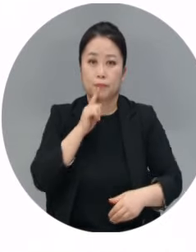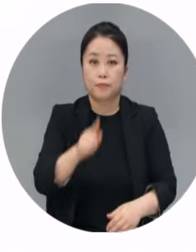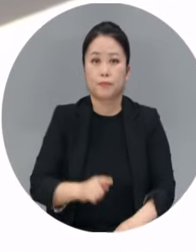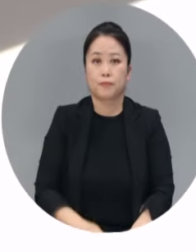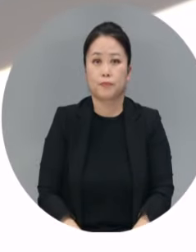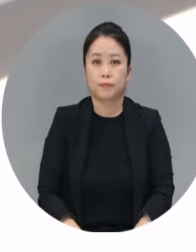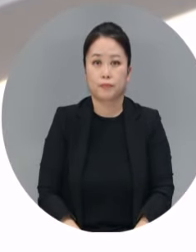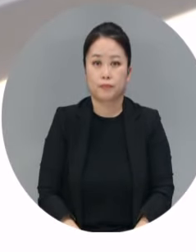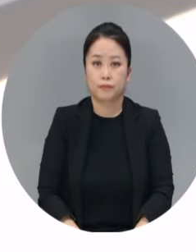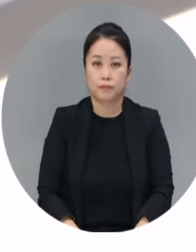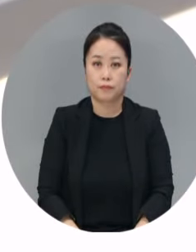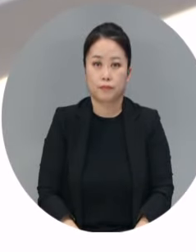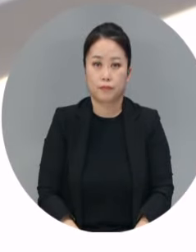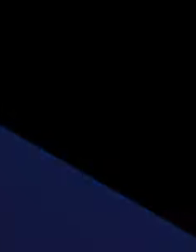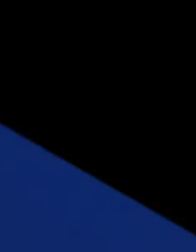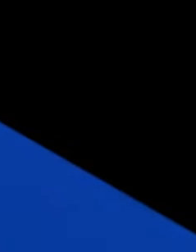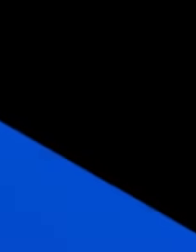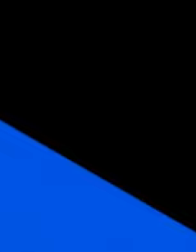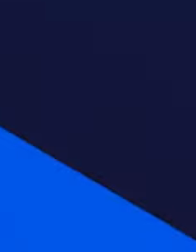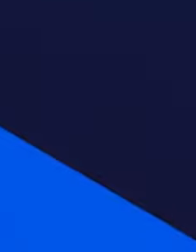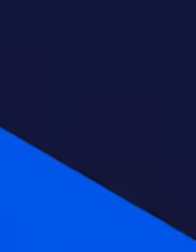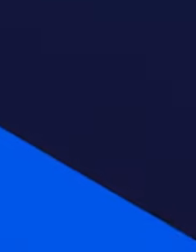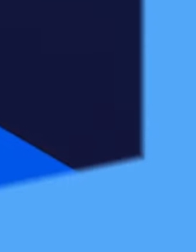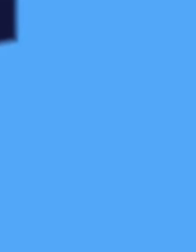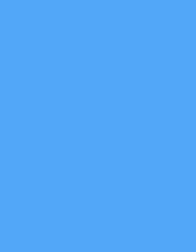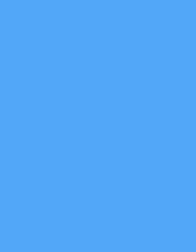뉴스 서준석 있니다